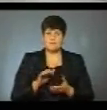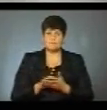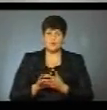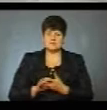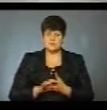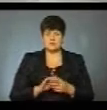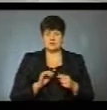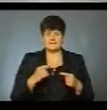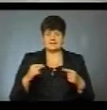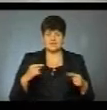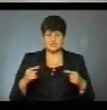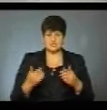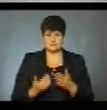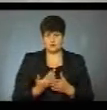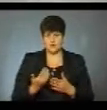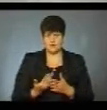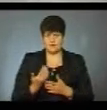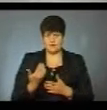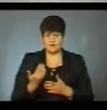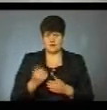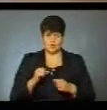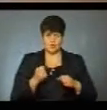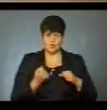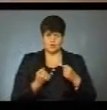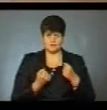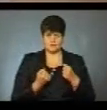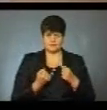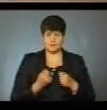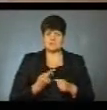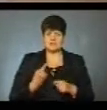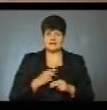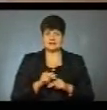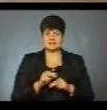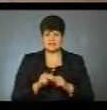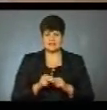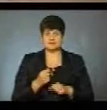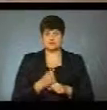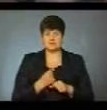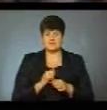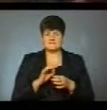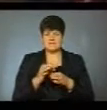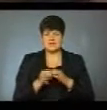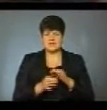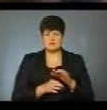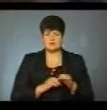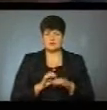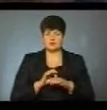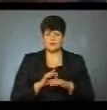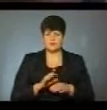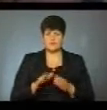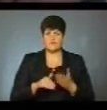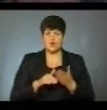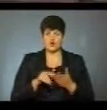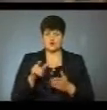познайомилися, можливо, з іншими новими якимись друзями. Майстер-клас з виготовлення вервички проводить волонтерка